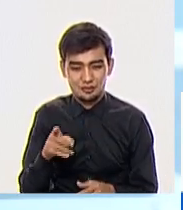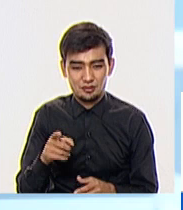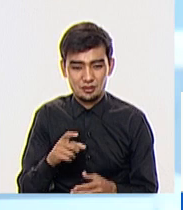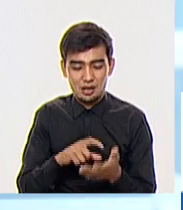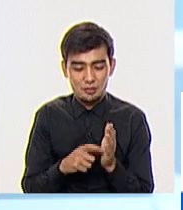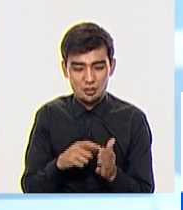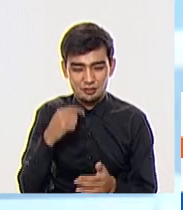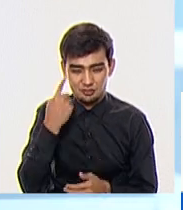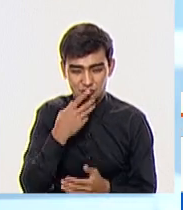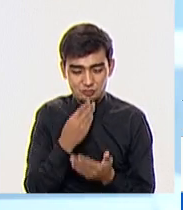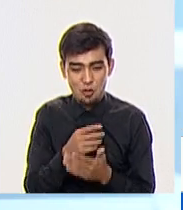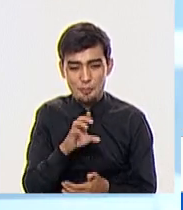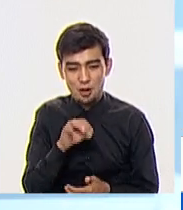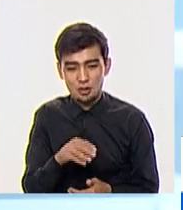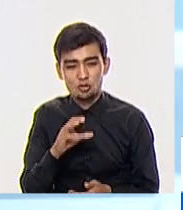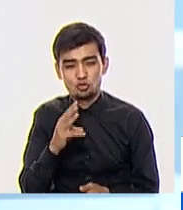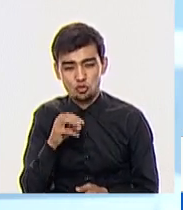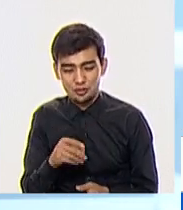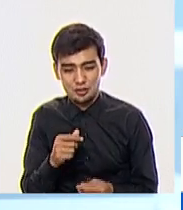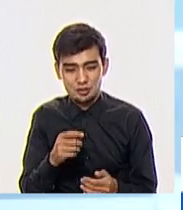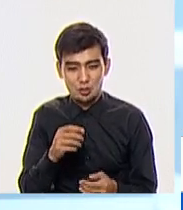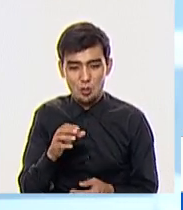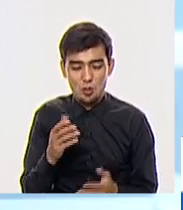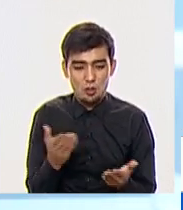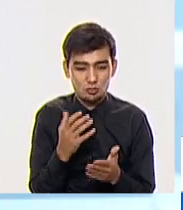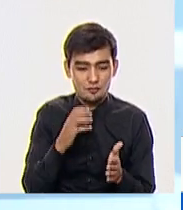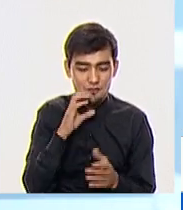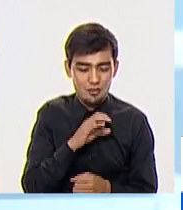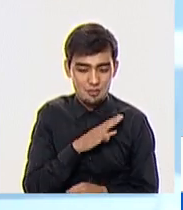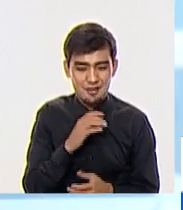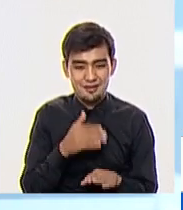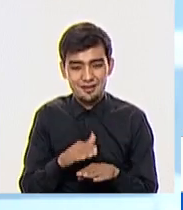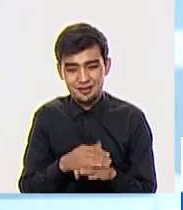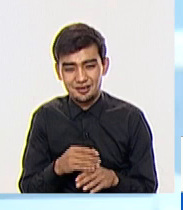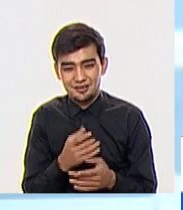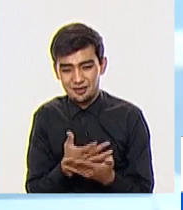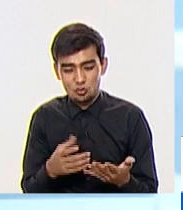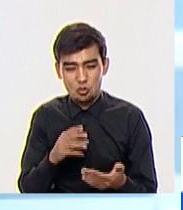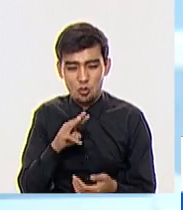кабинетіне қол жеткізіп, банк шоттарындағы ақшаларды оңай жымқыралады. Кейде несие рәсімдеп